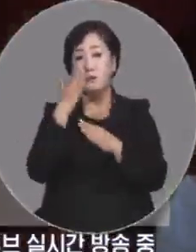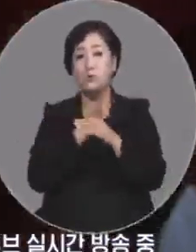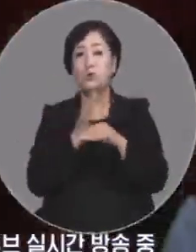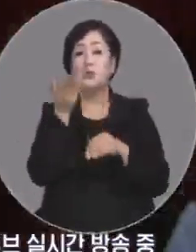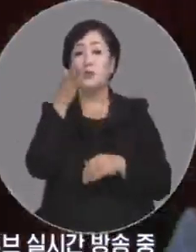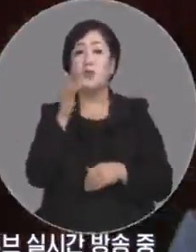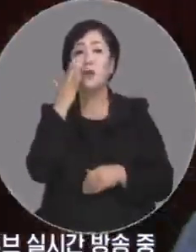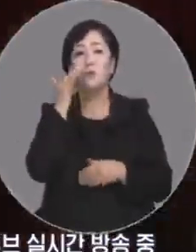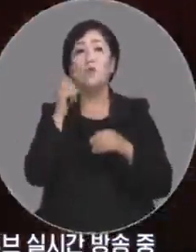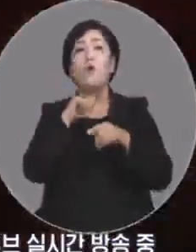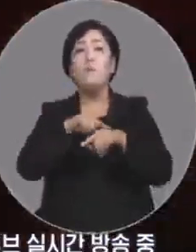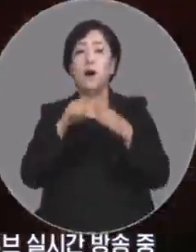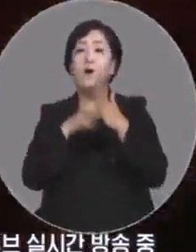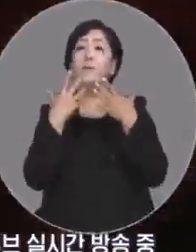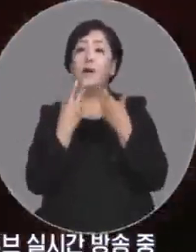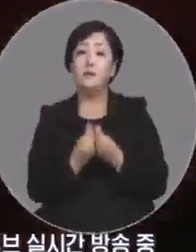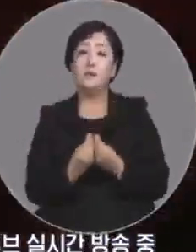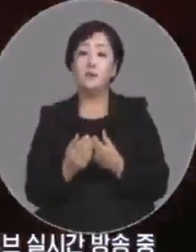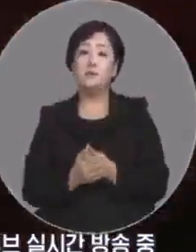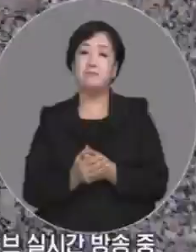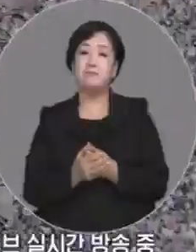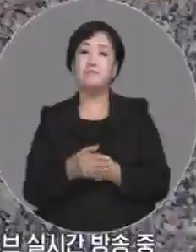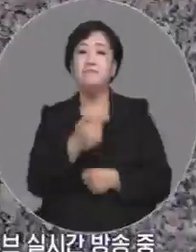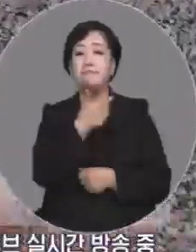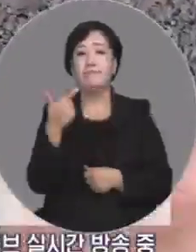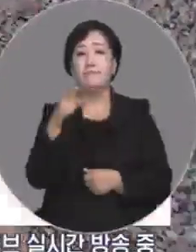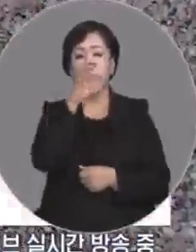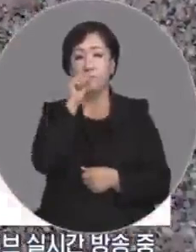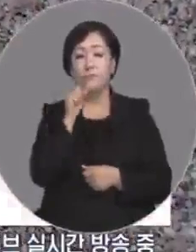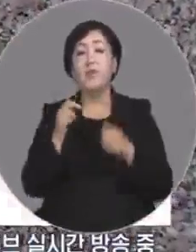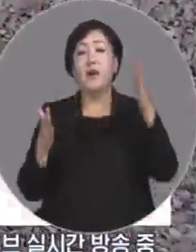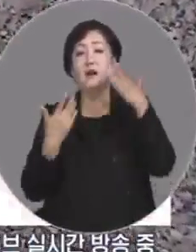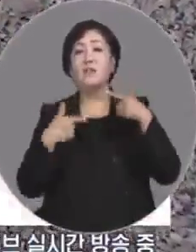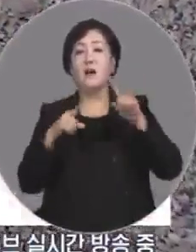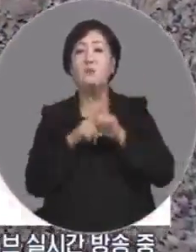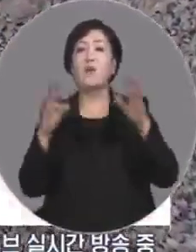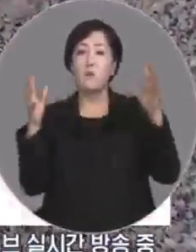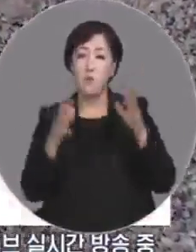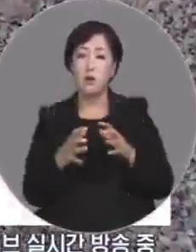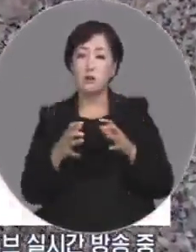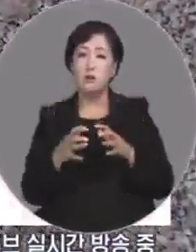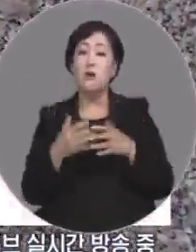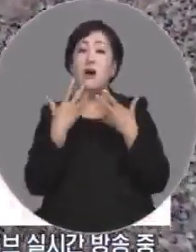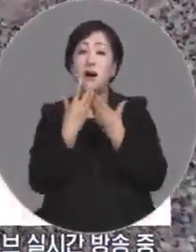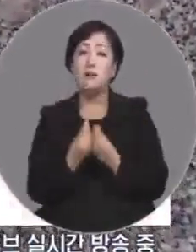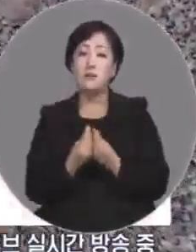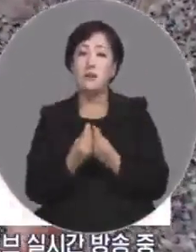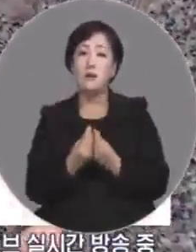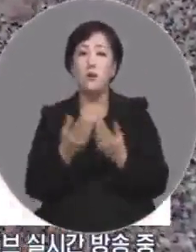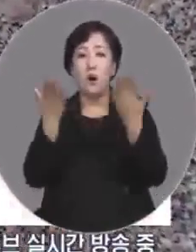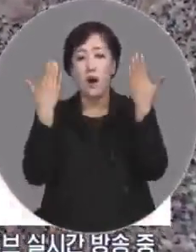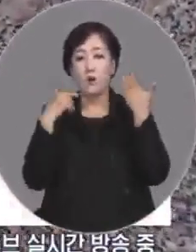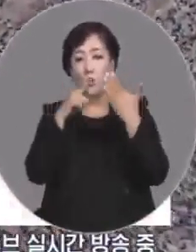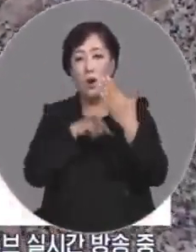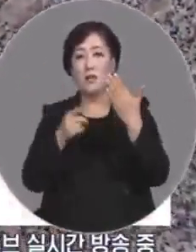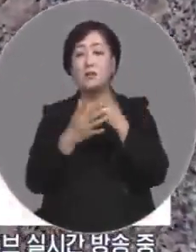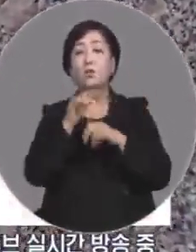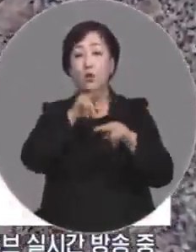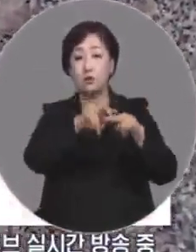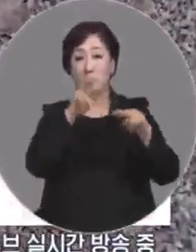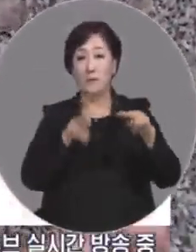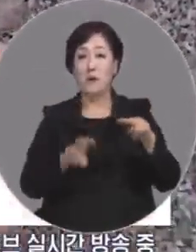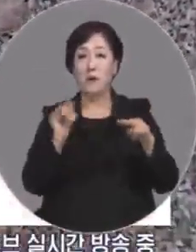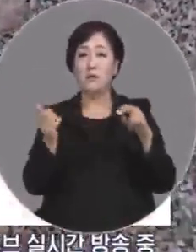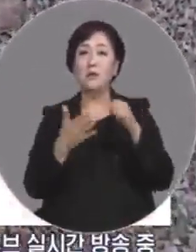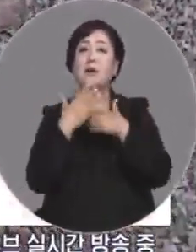학부모들은 마음이 놓입니다. 좋아요. 학생들 다 같이 가니까 안전하게 그 등교, 그러니까 교문 안으로도 들어갈 수 있어서